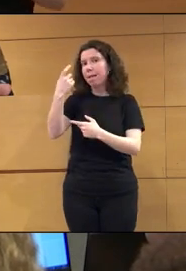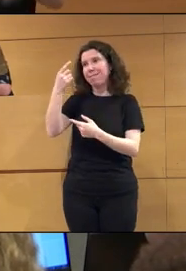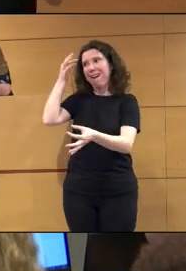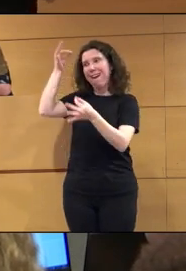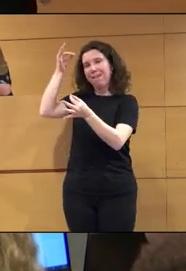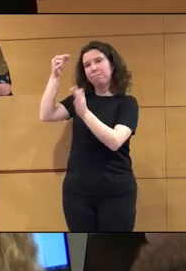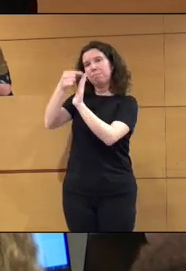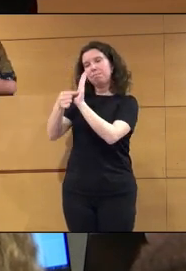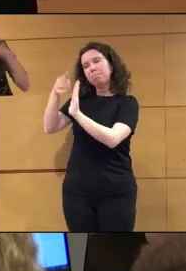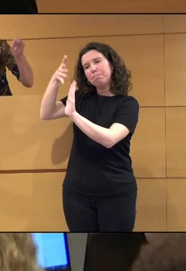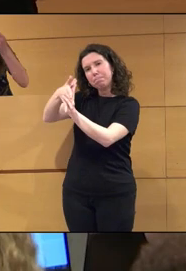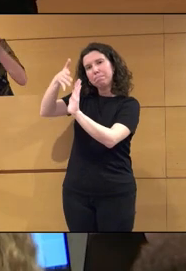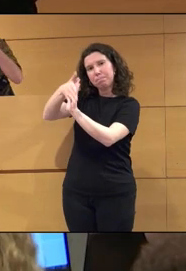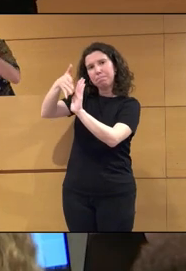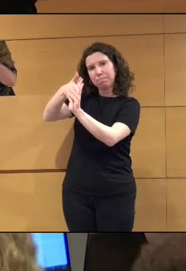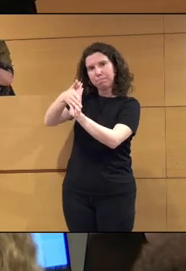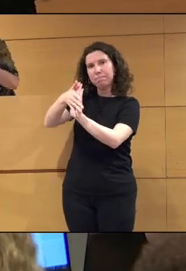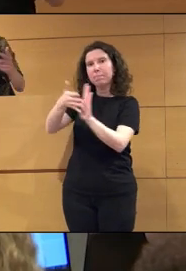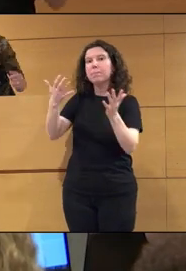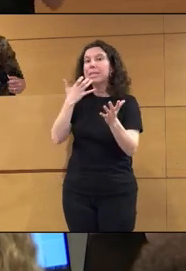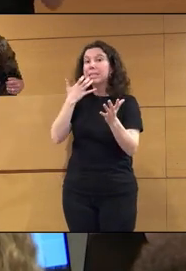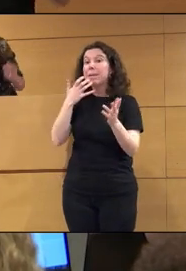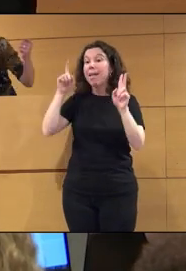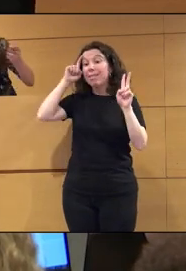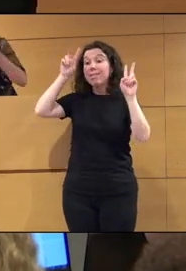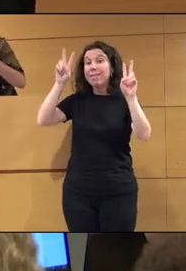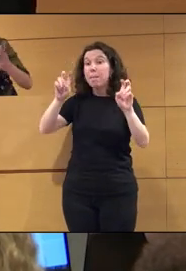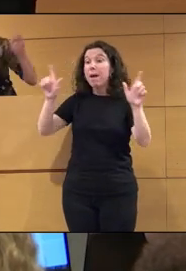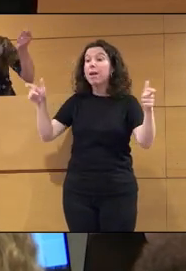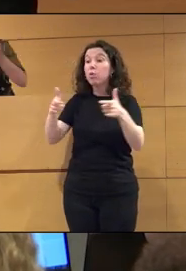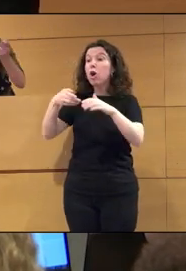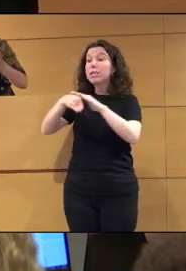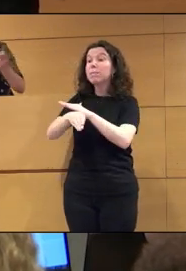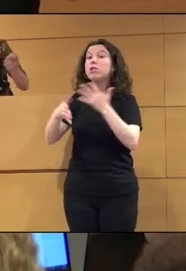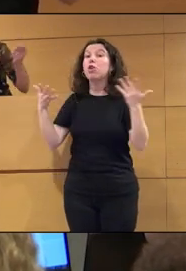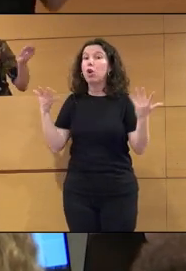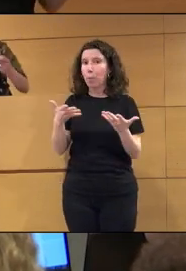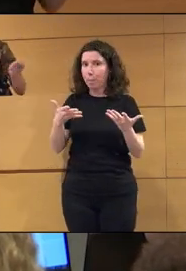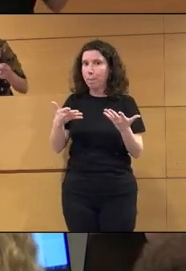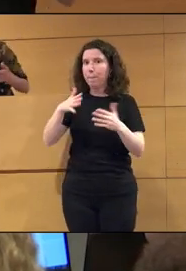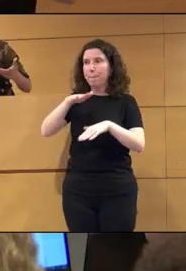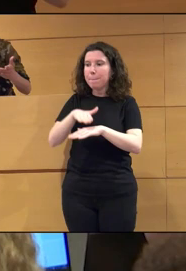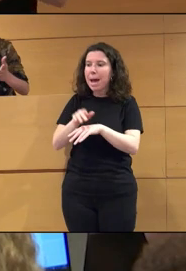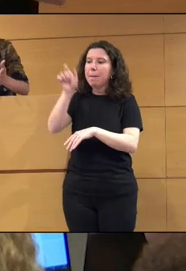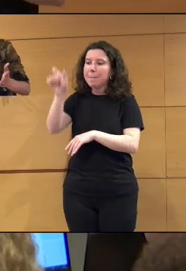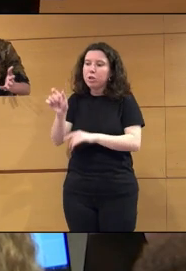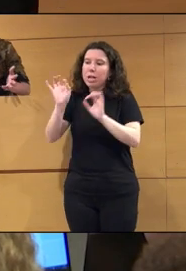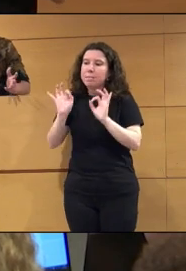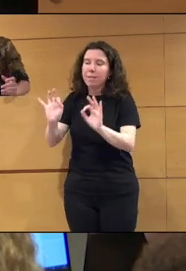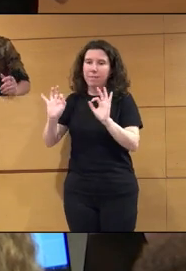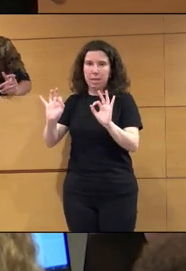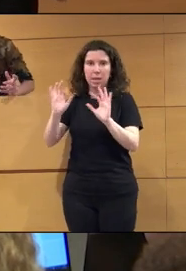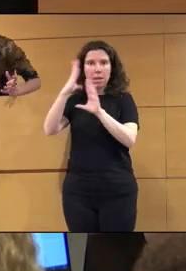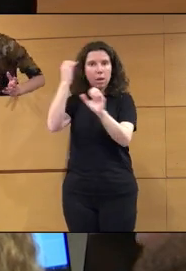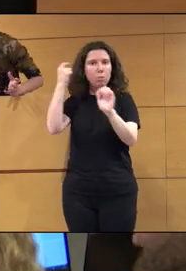instruccions. Com fer reunions accessibles per tal persona? No sé si teniu protocols